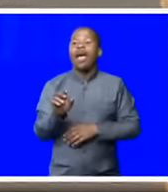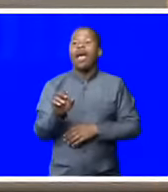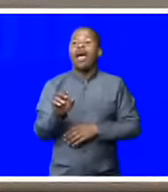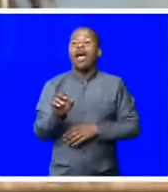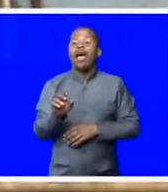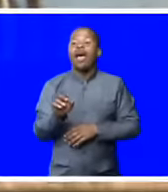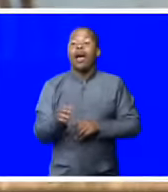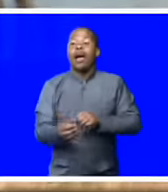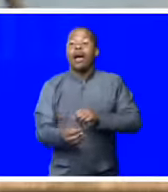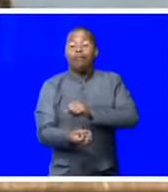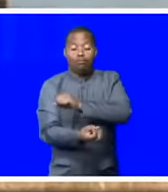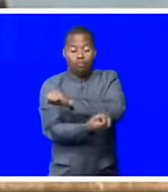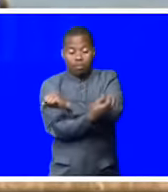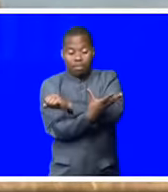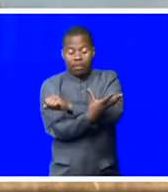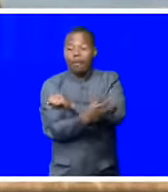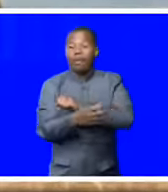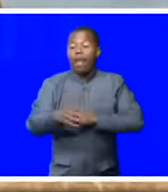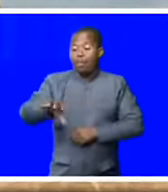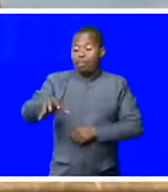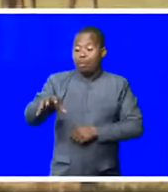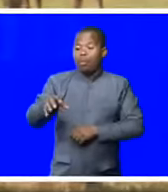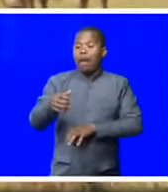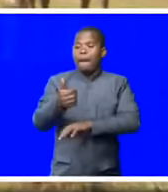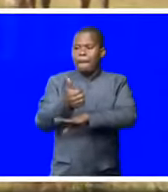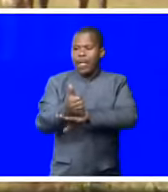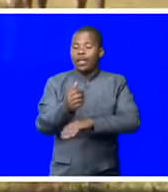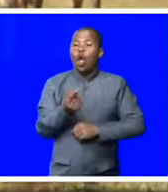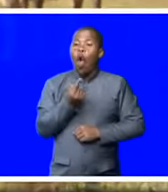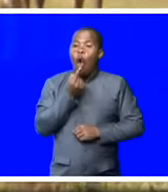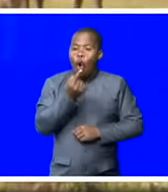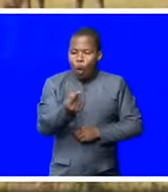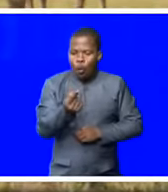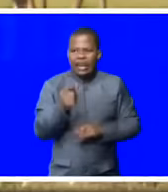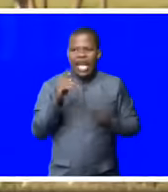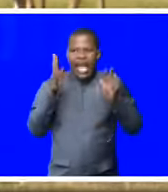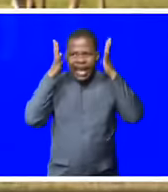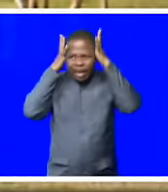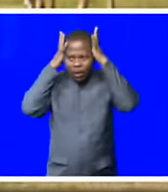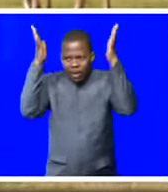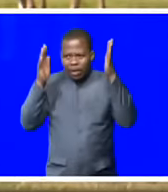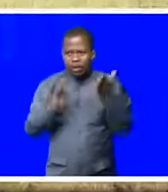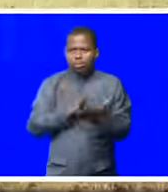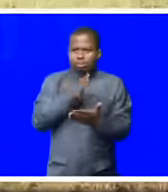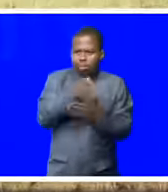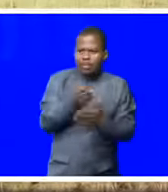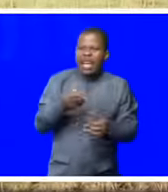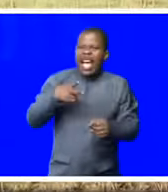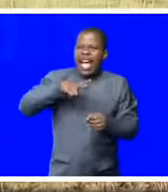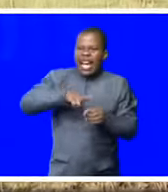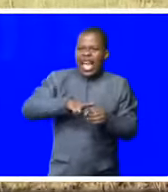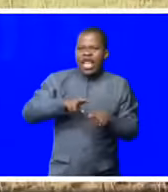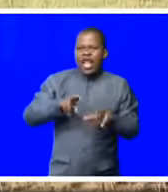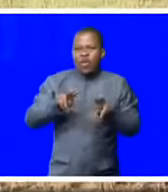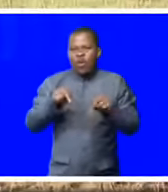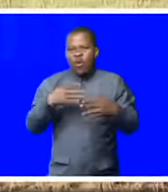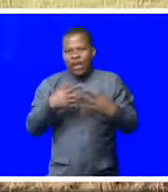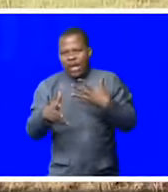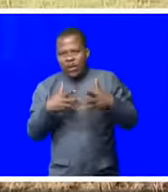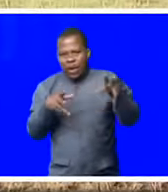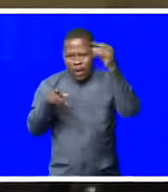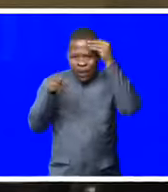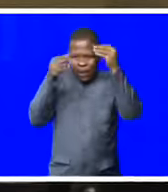saseMpumalanga uSimkhatshwa uthi kufika kwabo ezweni leSwatini kubende babonana letike tindlela labangatibuka letibonakala ukuthi